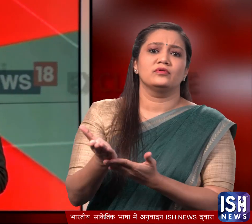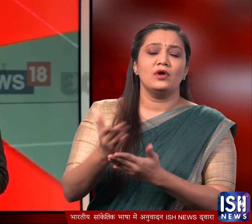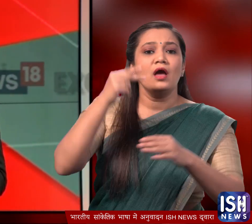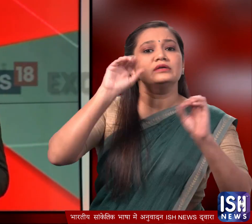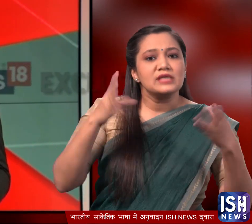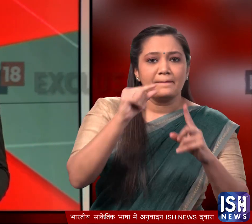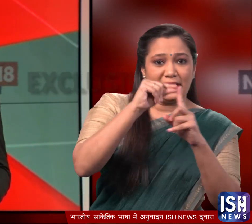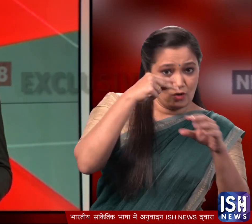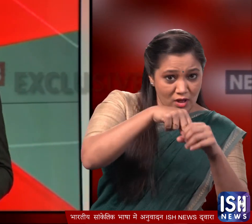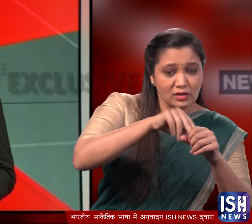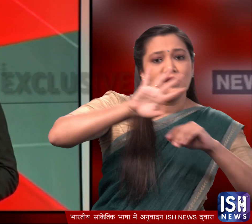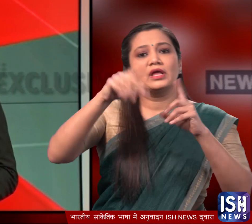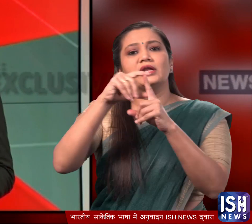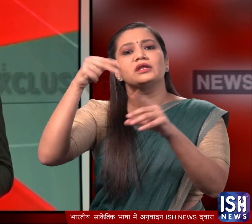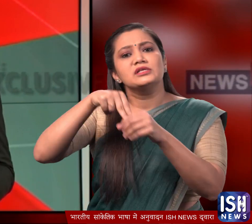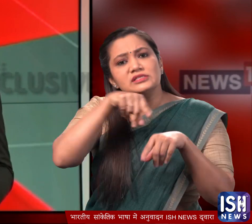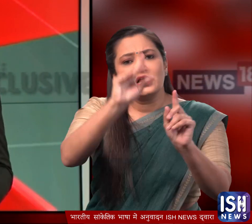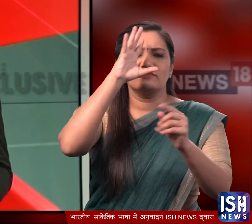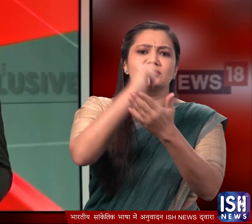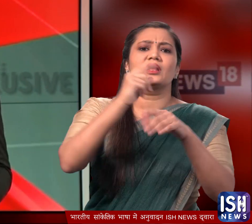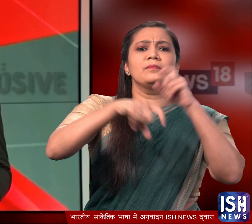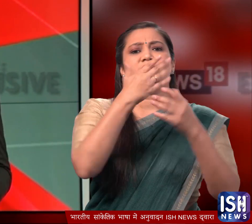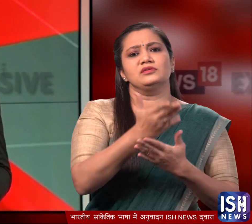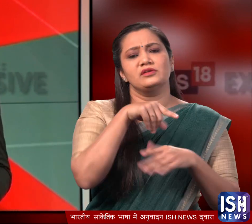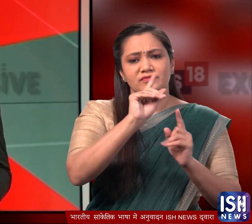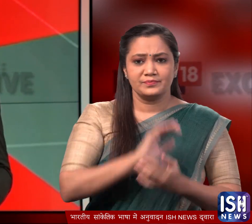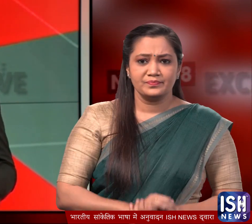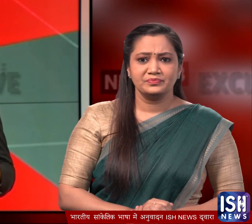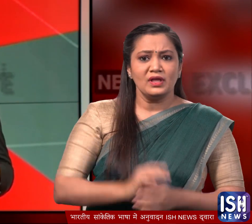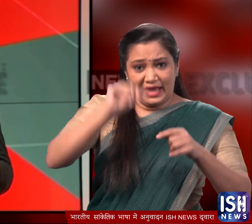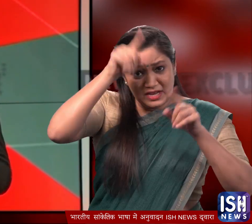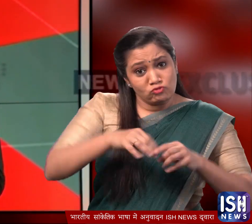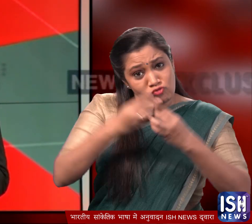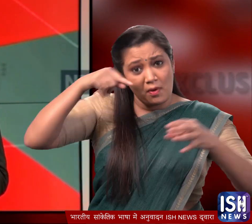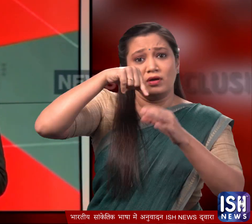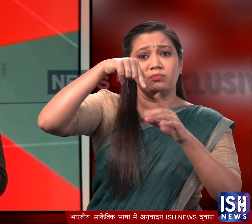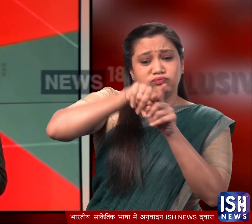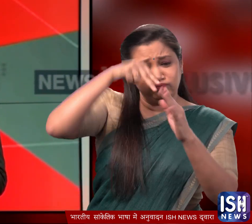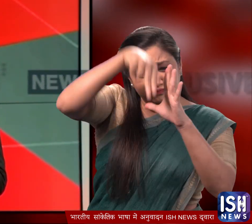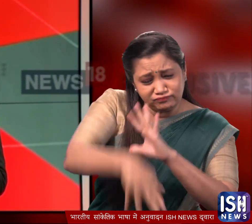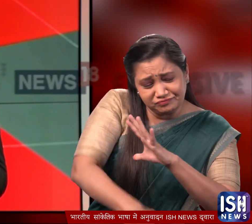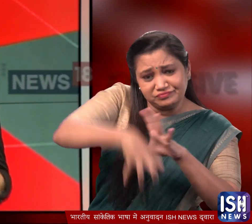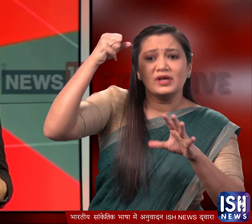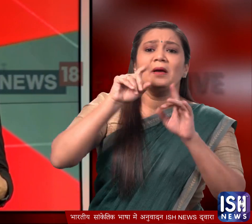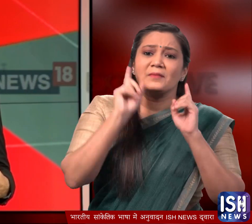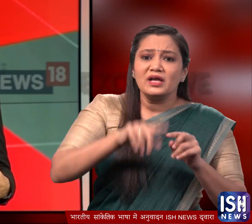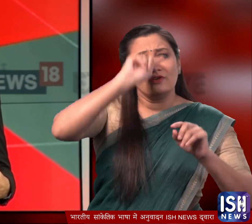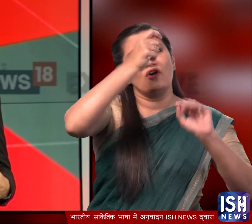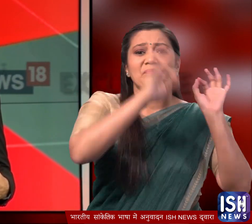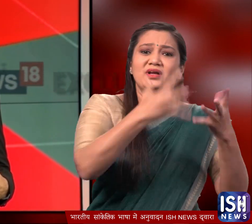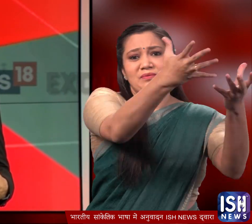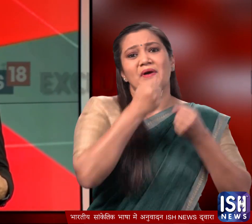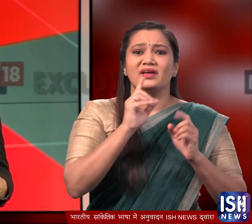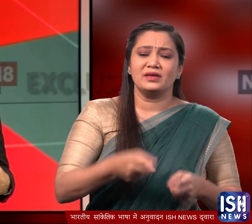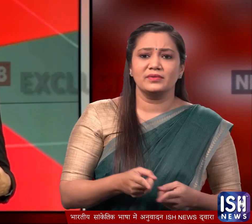दी थी। शुरुआत पेट्रोल से हुई और बाद में डीजल का दाम भी तेल कंपनियां तय करने लगी। अब तेल के इतने कुएं तो भारत में है नहीं कि डीजल पेट्रोल विदेश